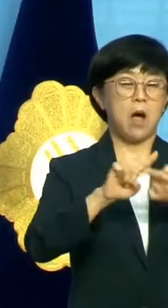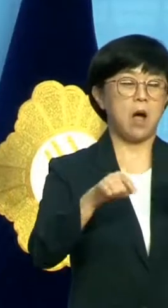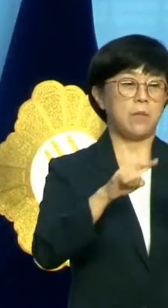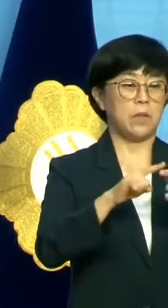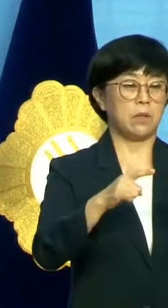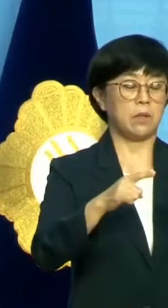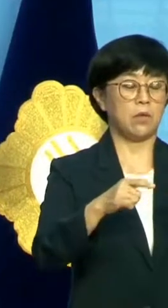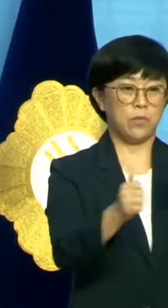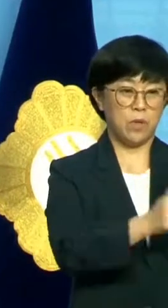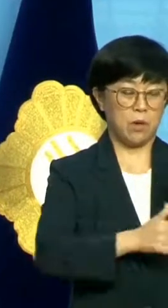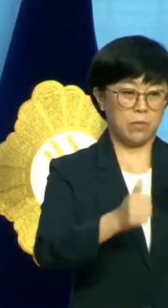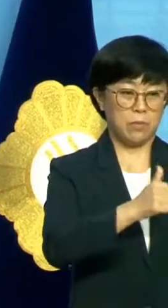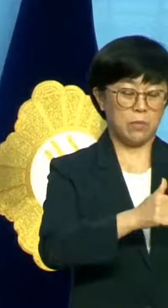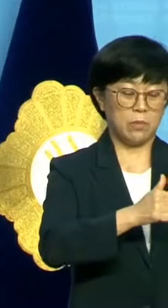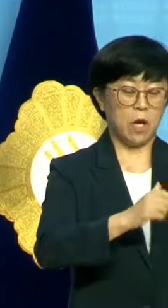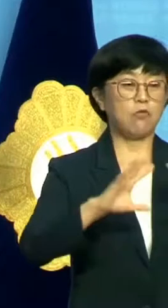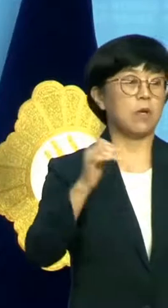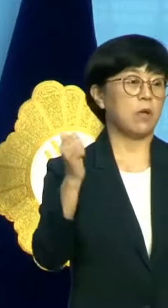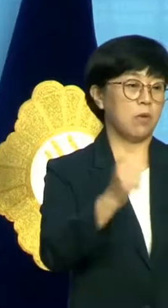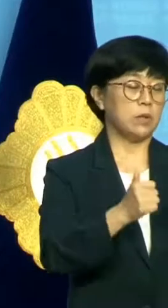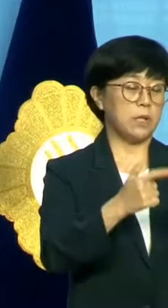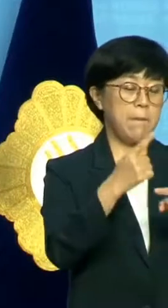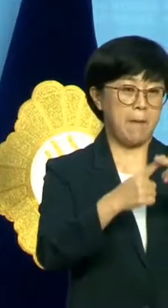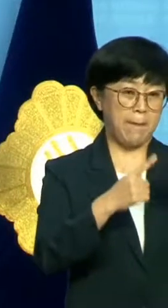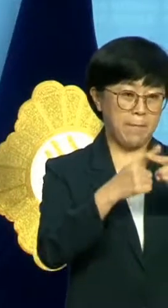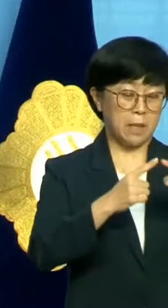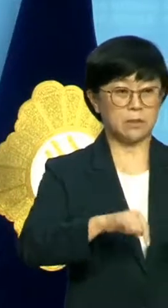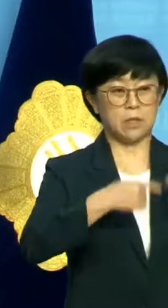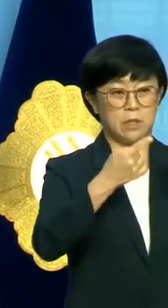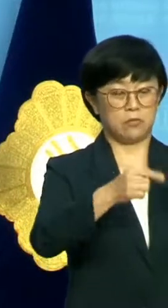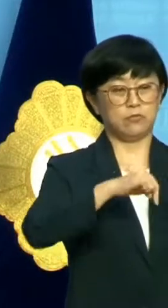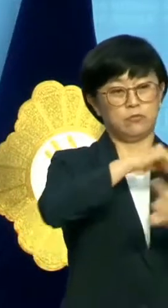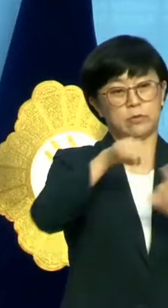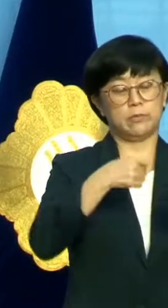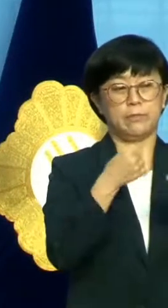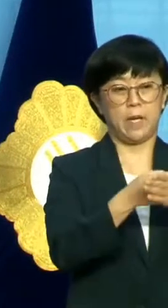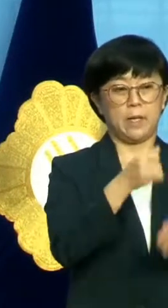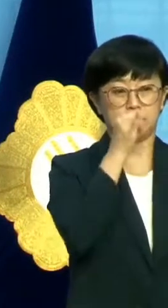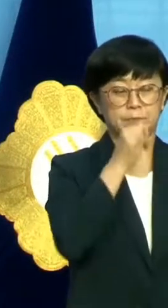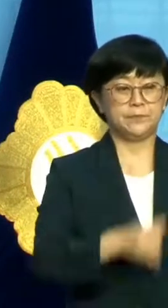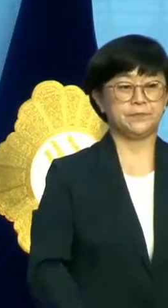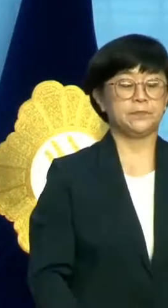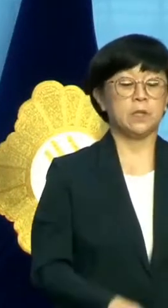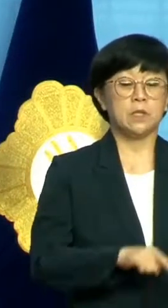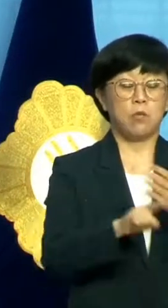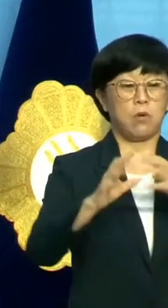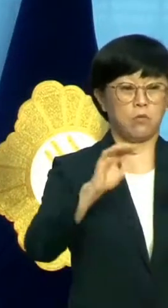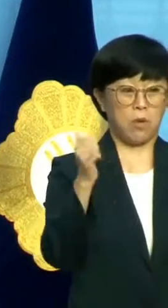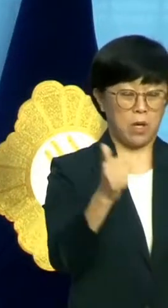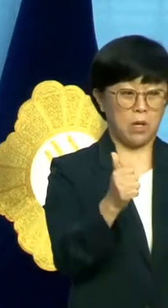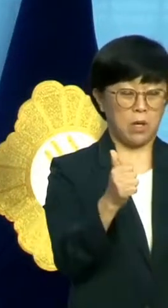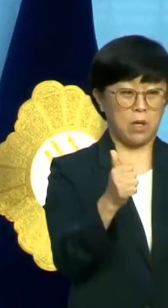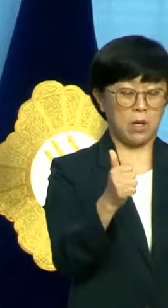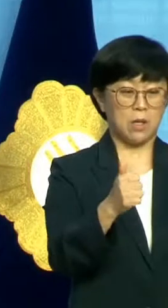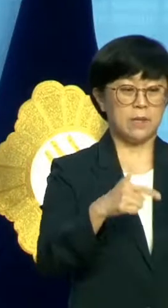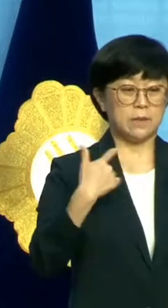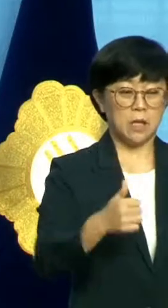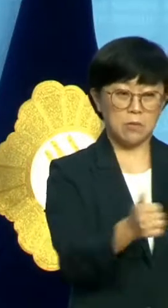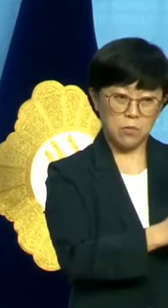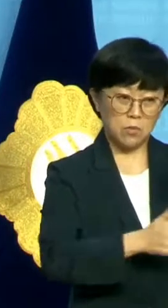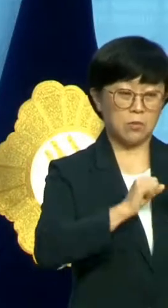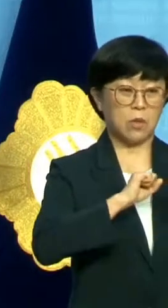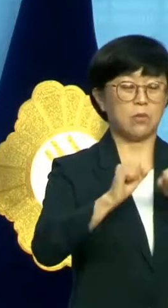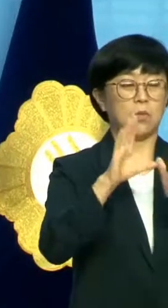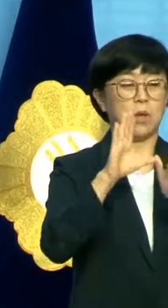위원들이 절반 식만 참석하여 지지하는 방식으로 운영 하기로 결정하였습니다 그밖에도 국회는 상임위원회 활동